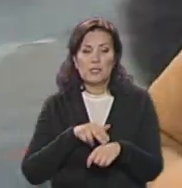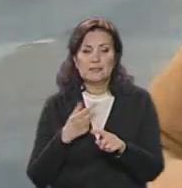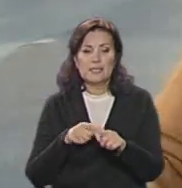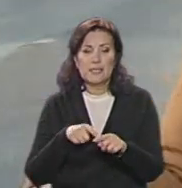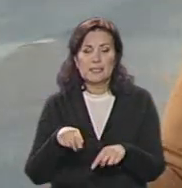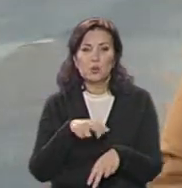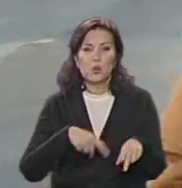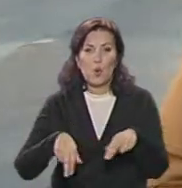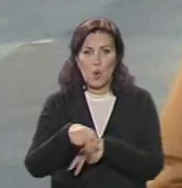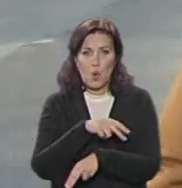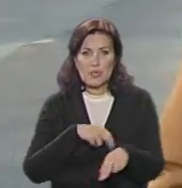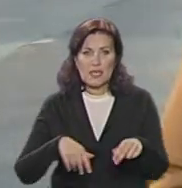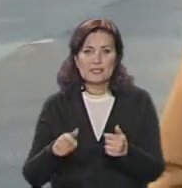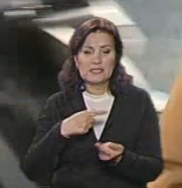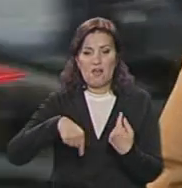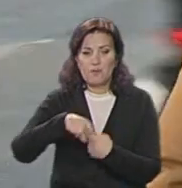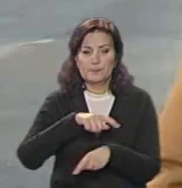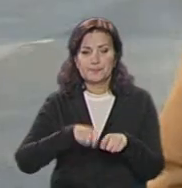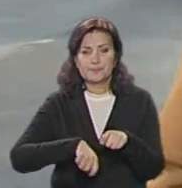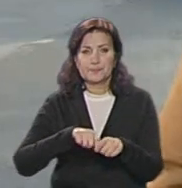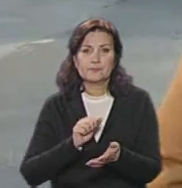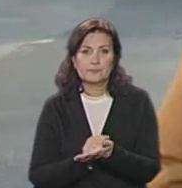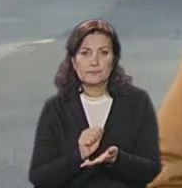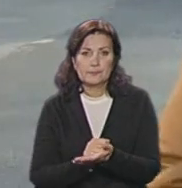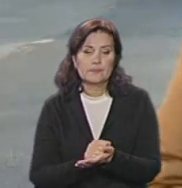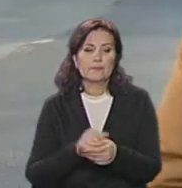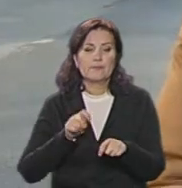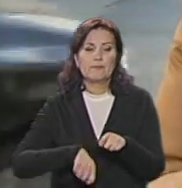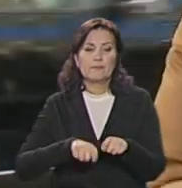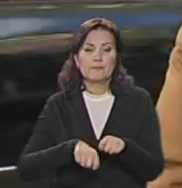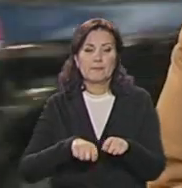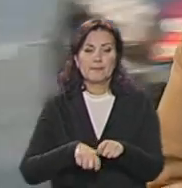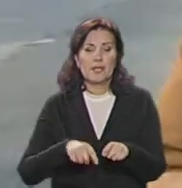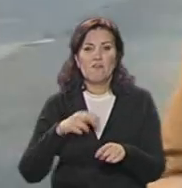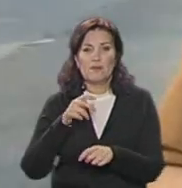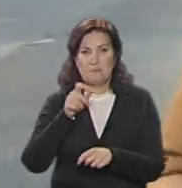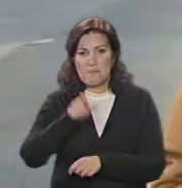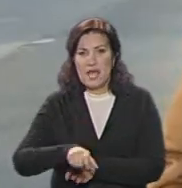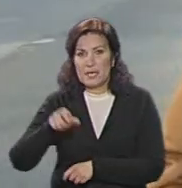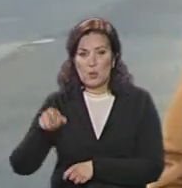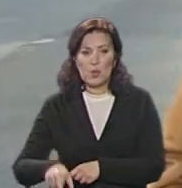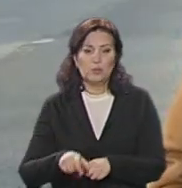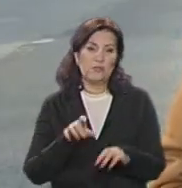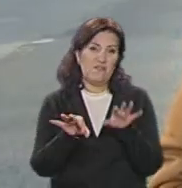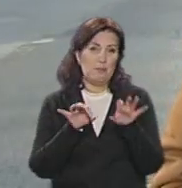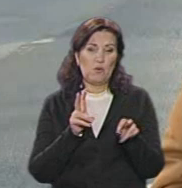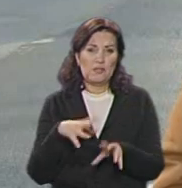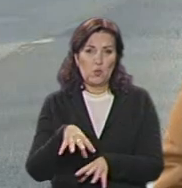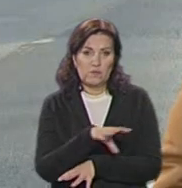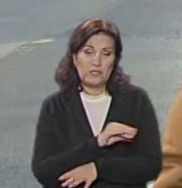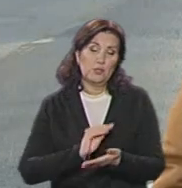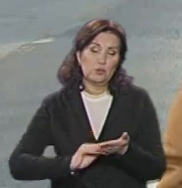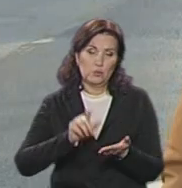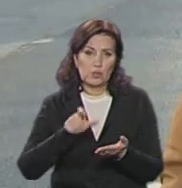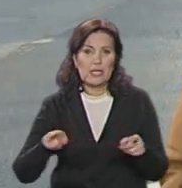тут ходять навколо, вони перевіряють документи, перевіряють навіть у перехожих, вибірково, не усі. Ну і відповідно у журналістів